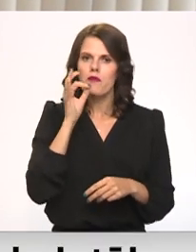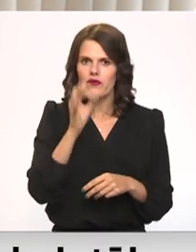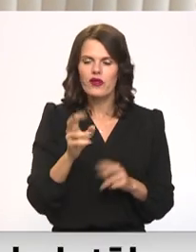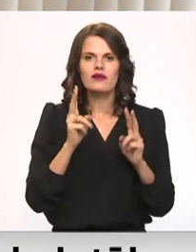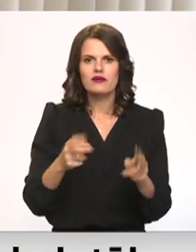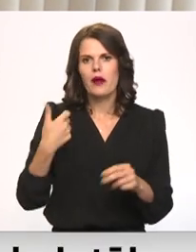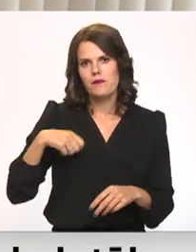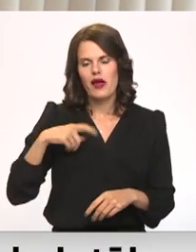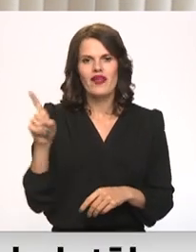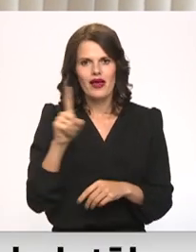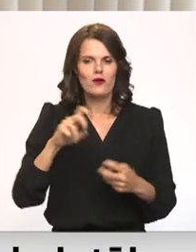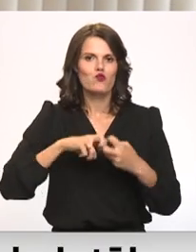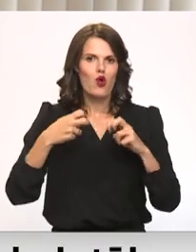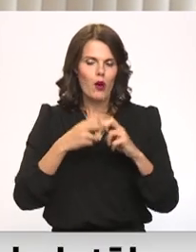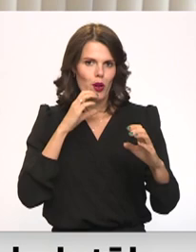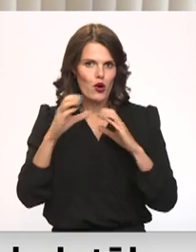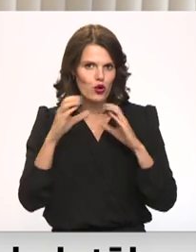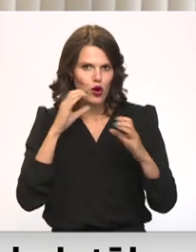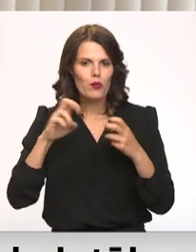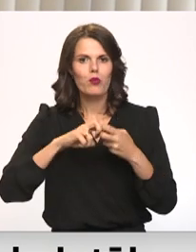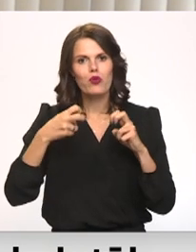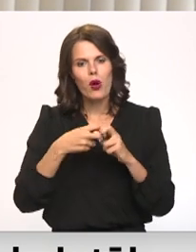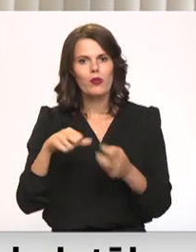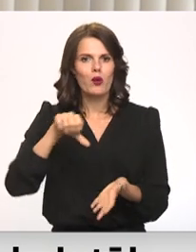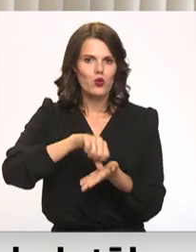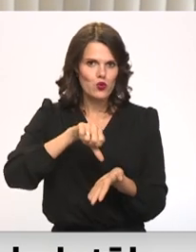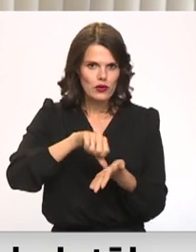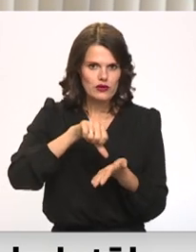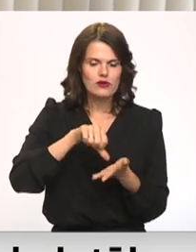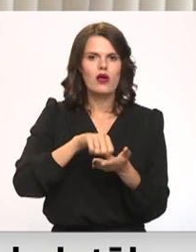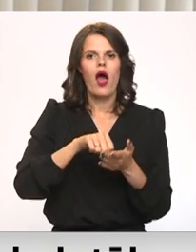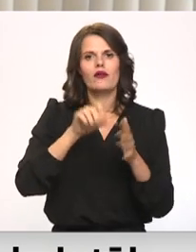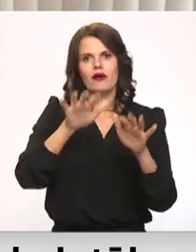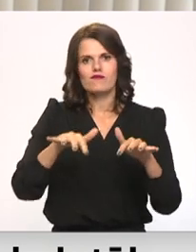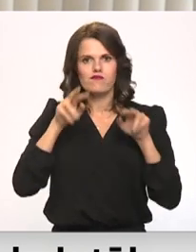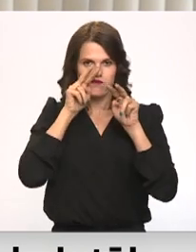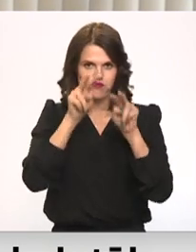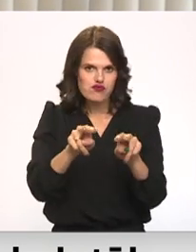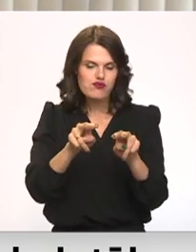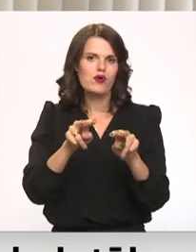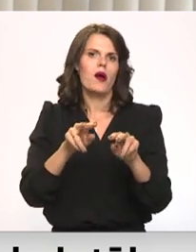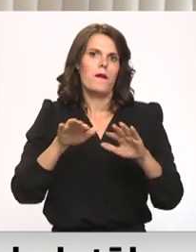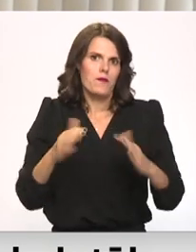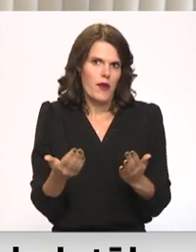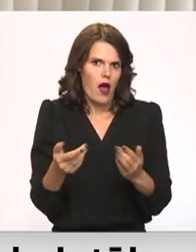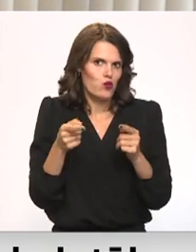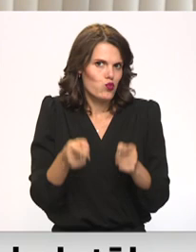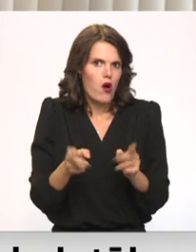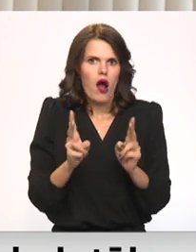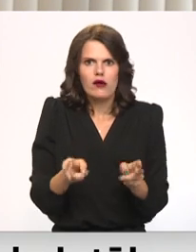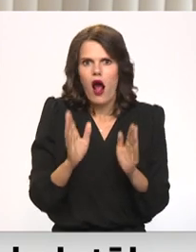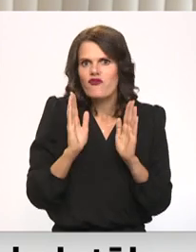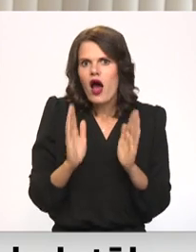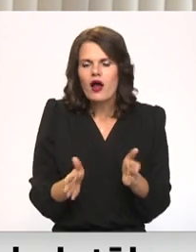ir problēmas ar komunikāciju, ir problēmas uzstāties auditorijas priekšā, bet to, ka varētu būt